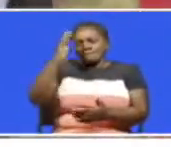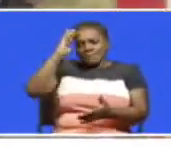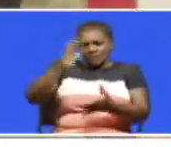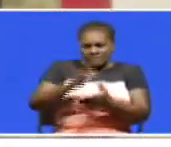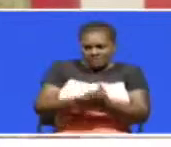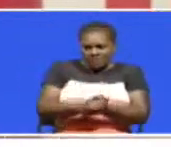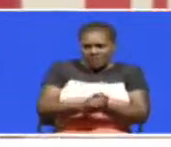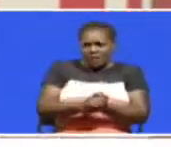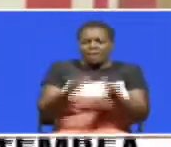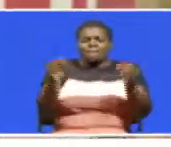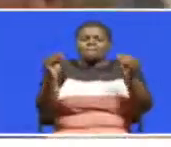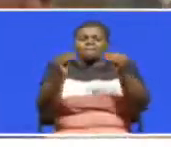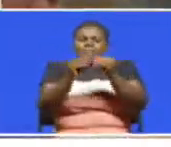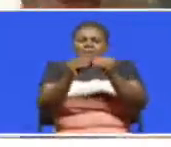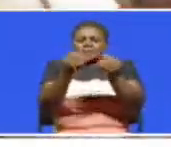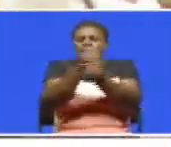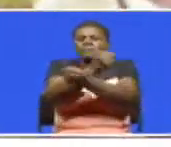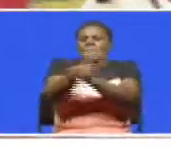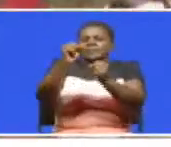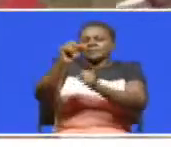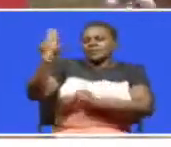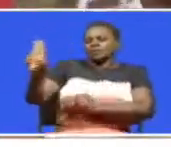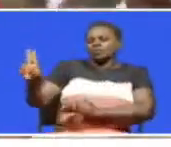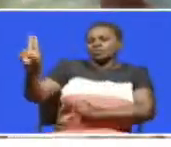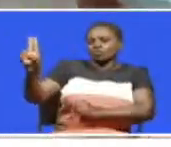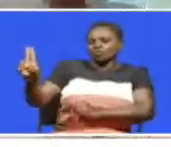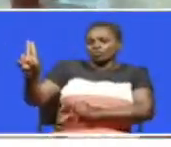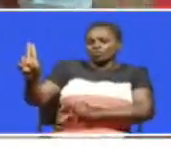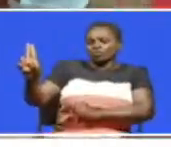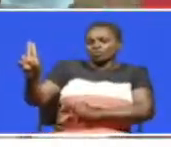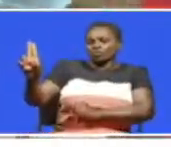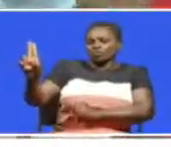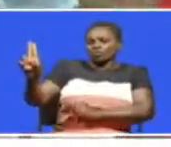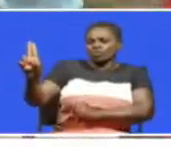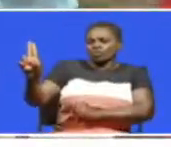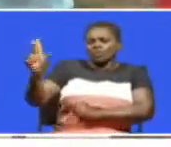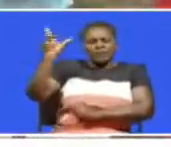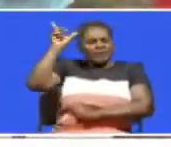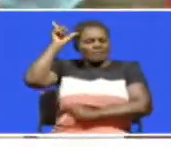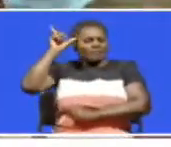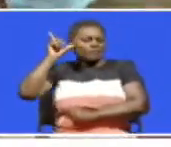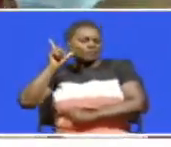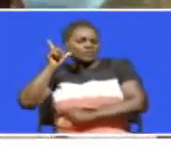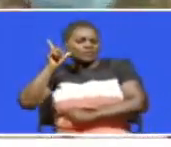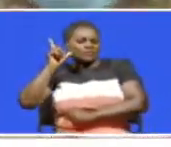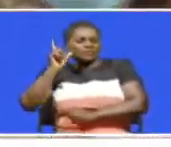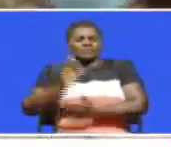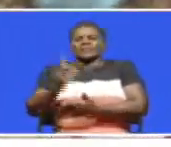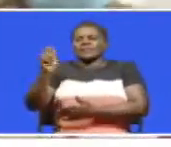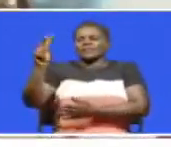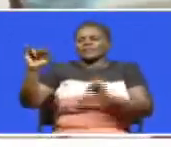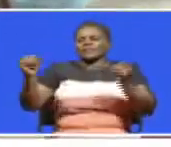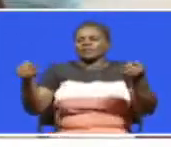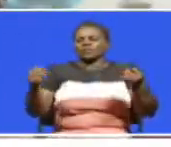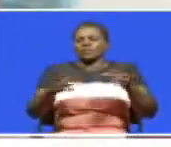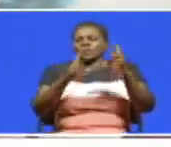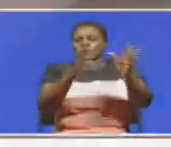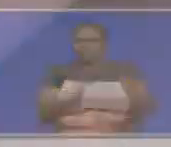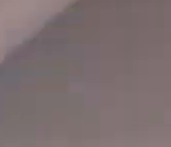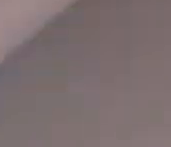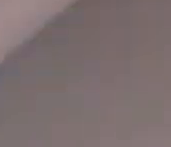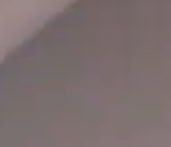kwamba atakutana na Rais Uhuru Kenyatta. Elvis Kosgei, KTN News.